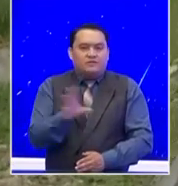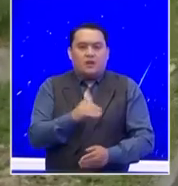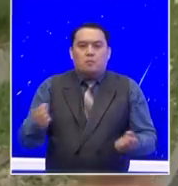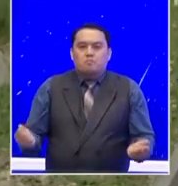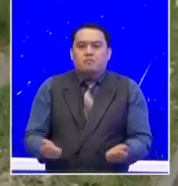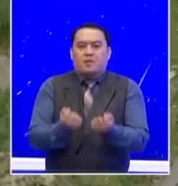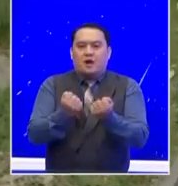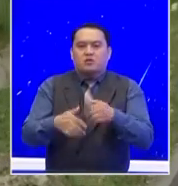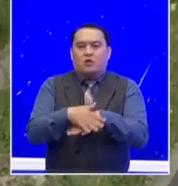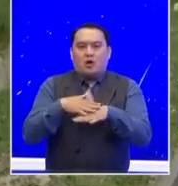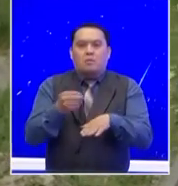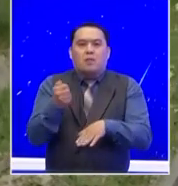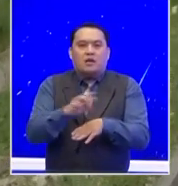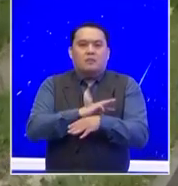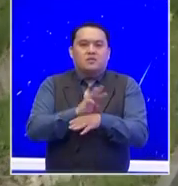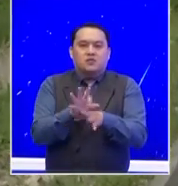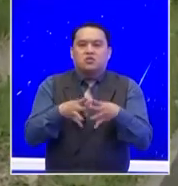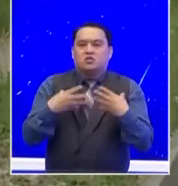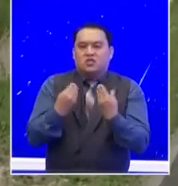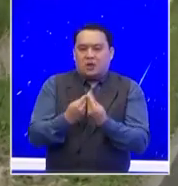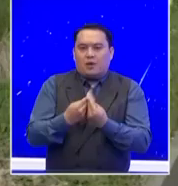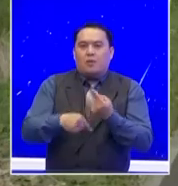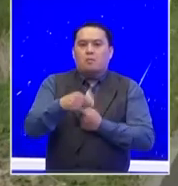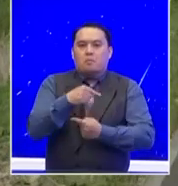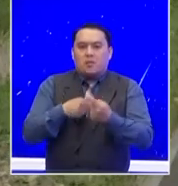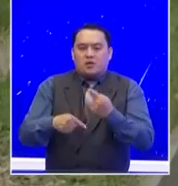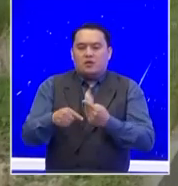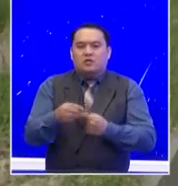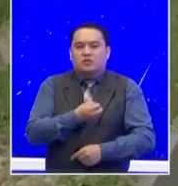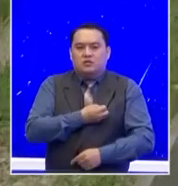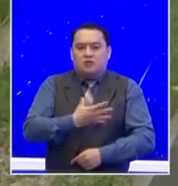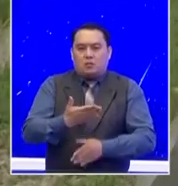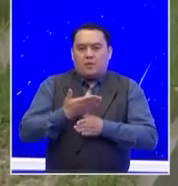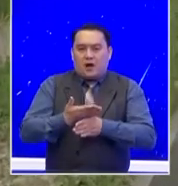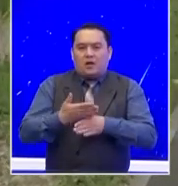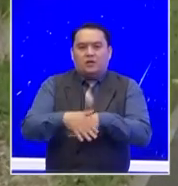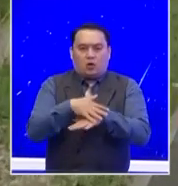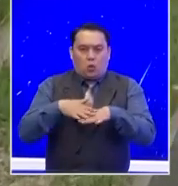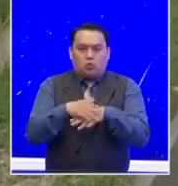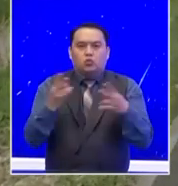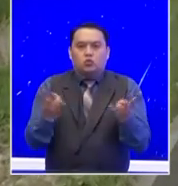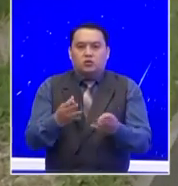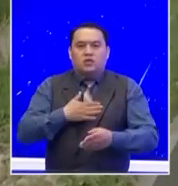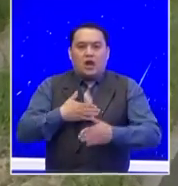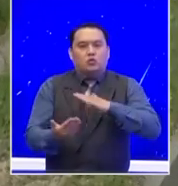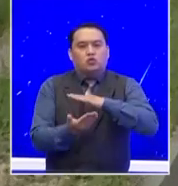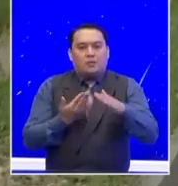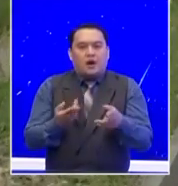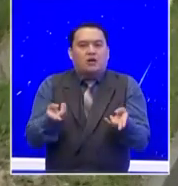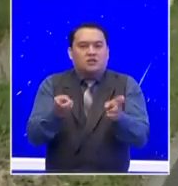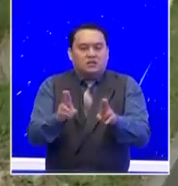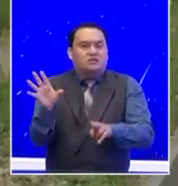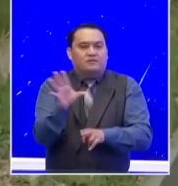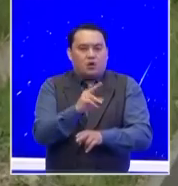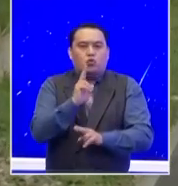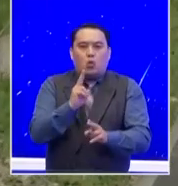помогать народу, малым имущим. Предприниматели, граждане собрались, помогли народу. Я призываю также остальных